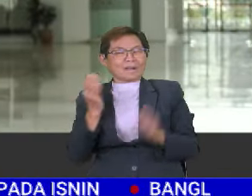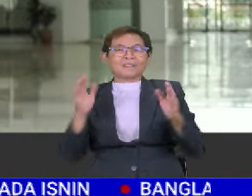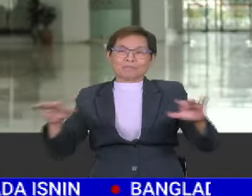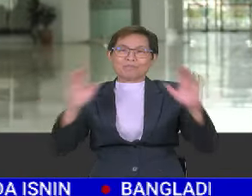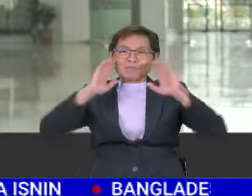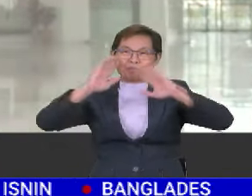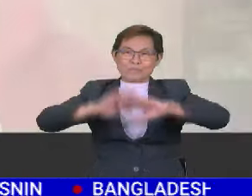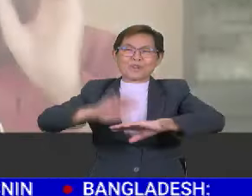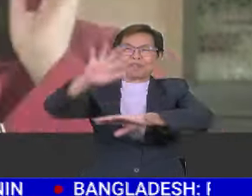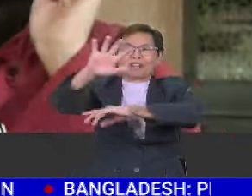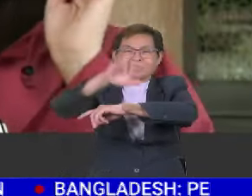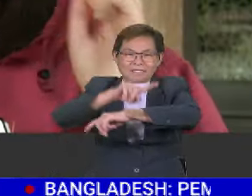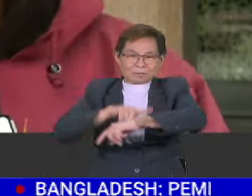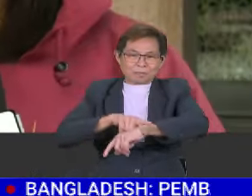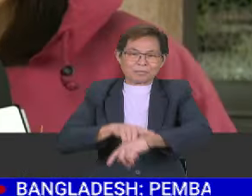this.